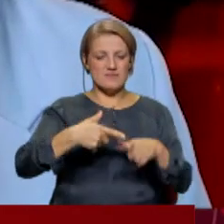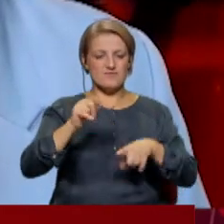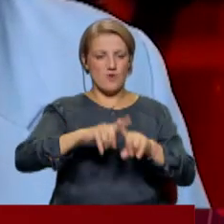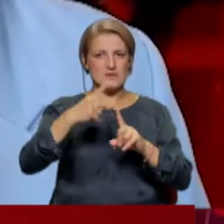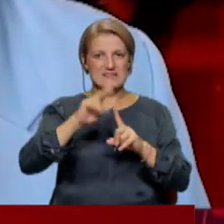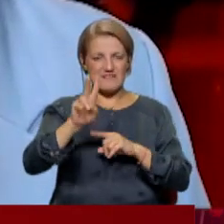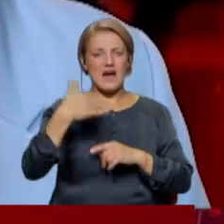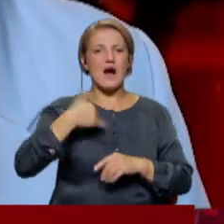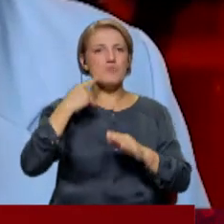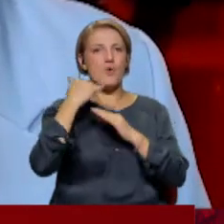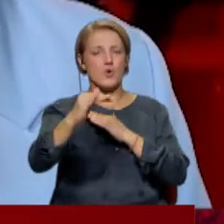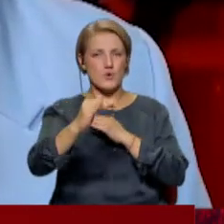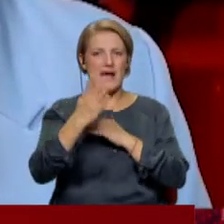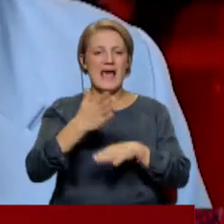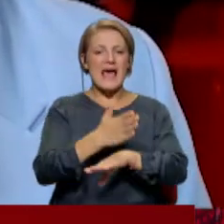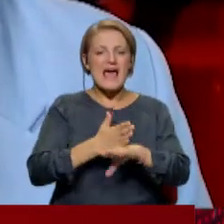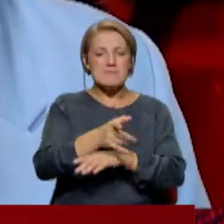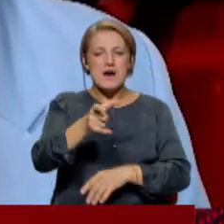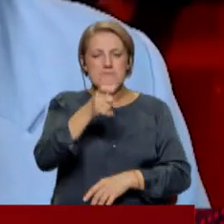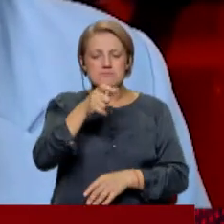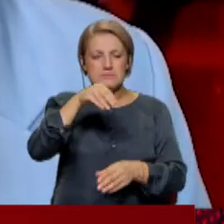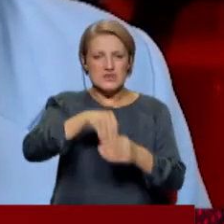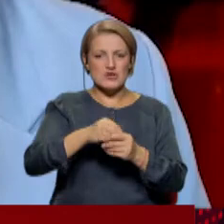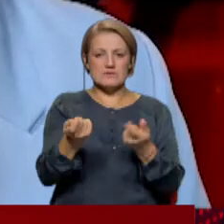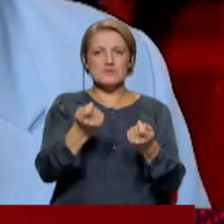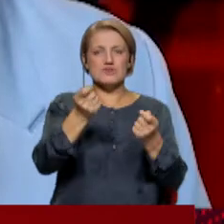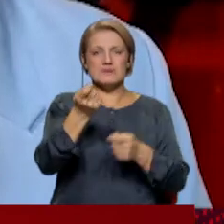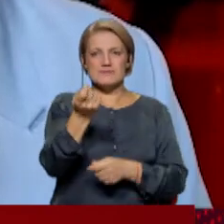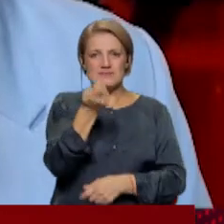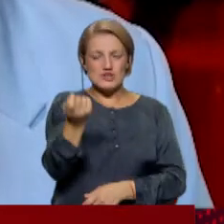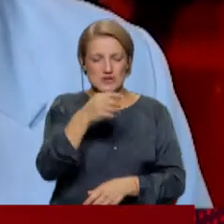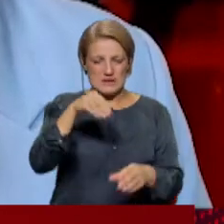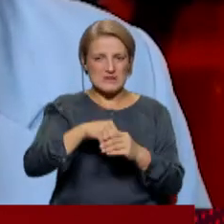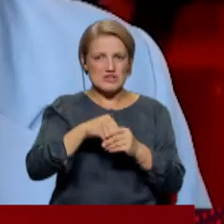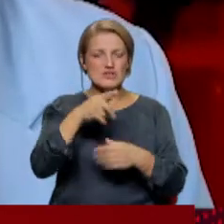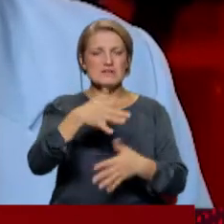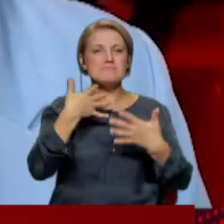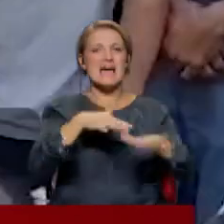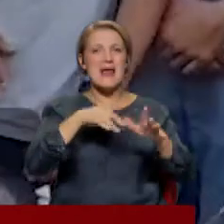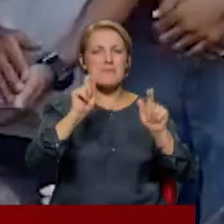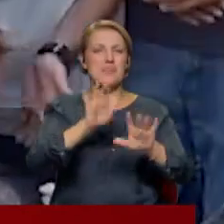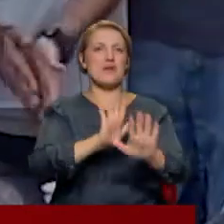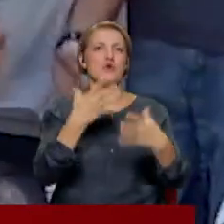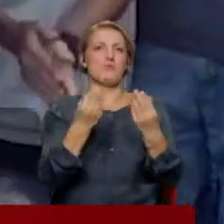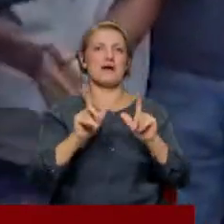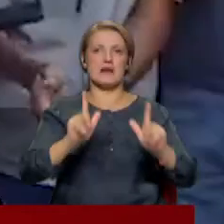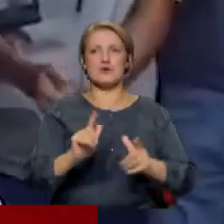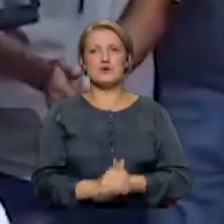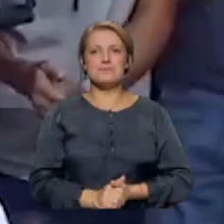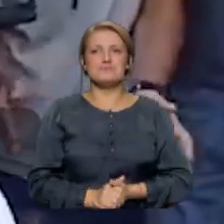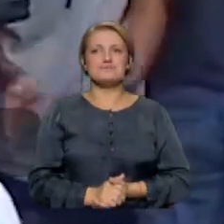bütün kamuoyuna çağrımız, ekmeği için ve hakları için, işi için direnen Şireci işçilerin yalnız bırakılmaması gerekiyor.